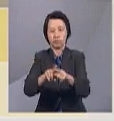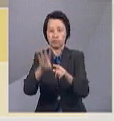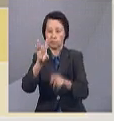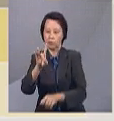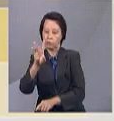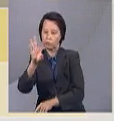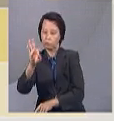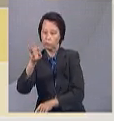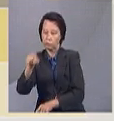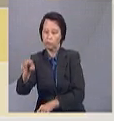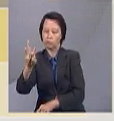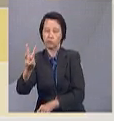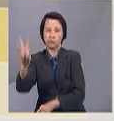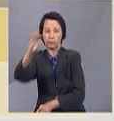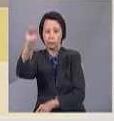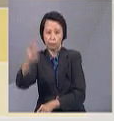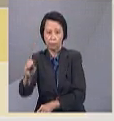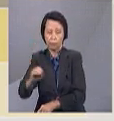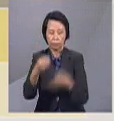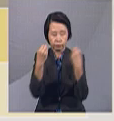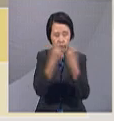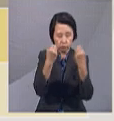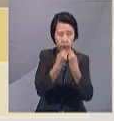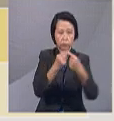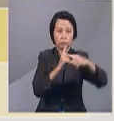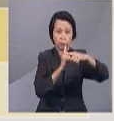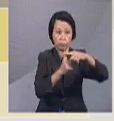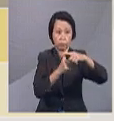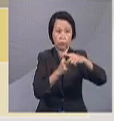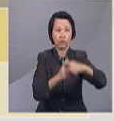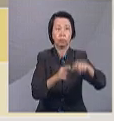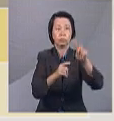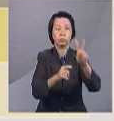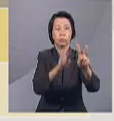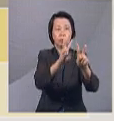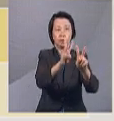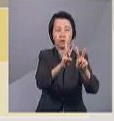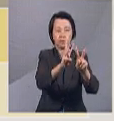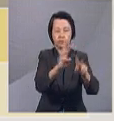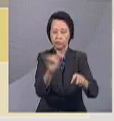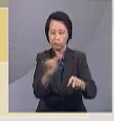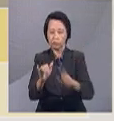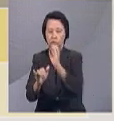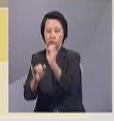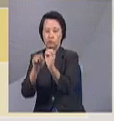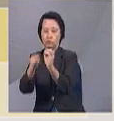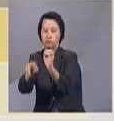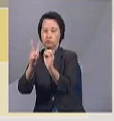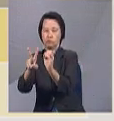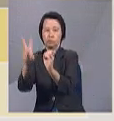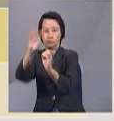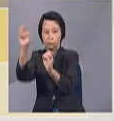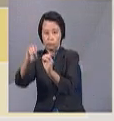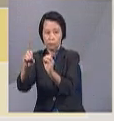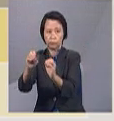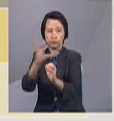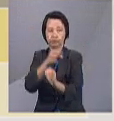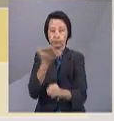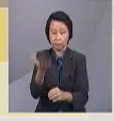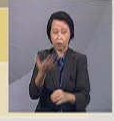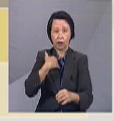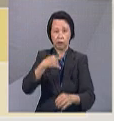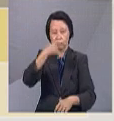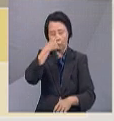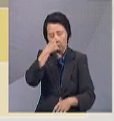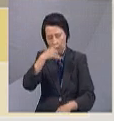80-90 600 jumlah kios yang postif Villa 26q Spurs yang custom pukulan 200 mereka yang